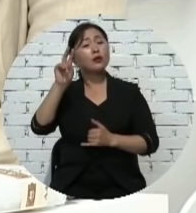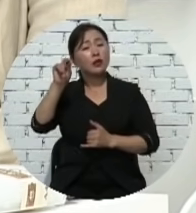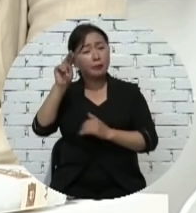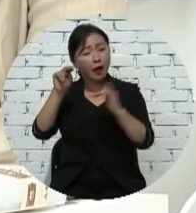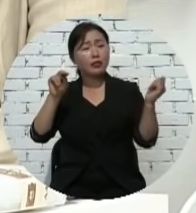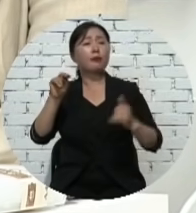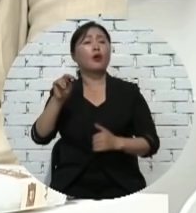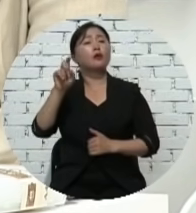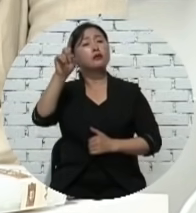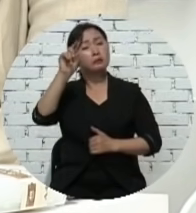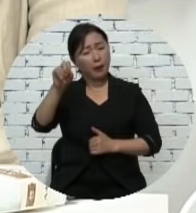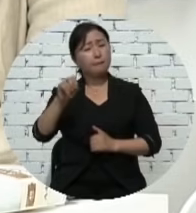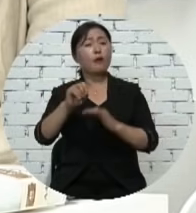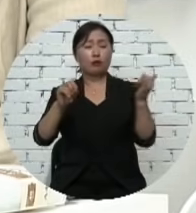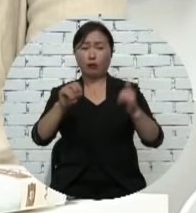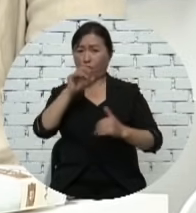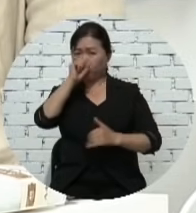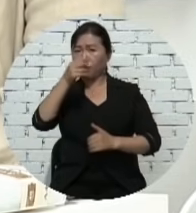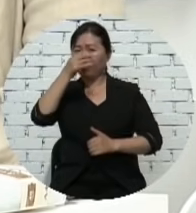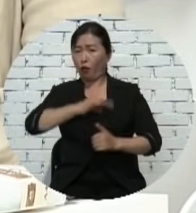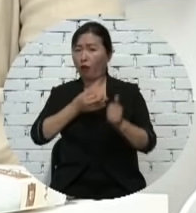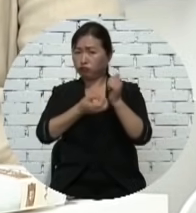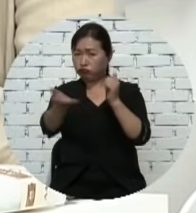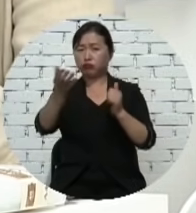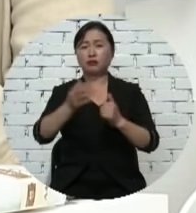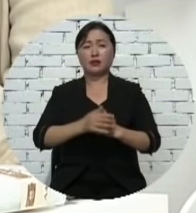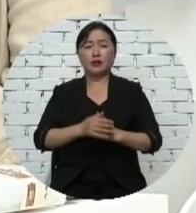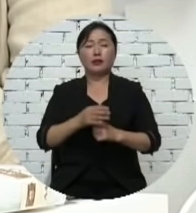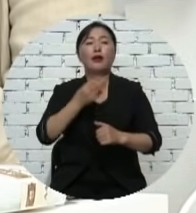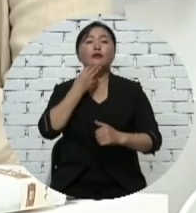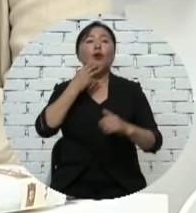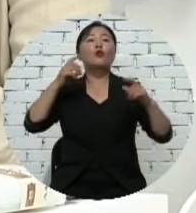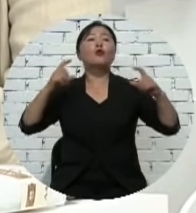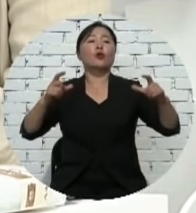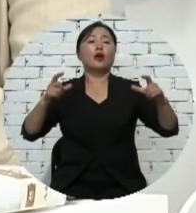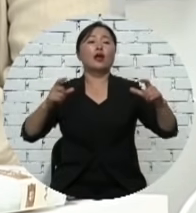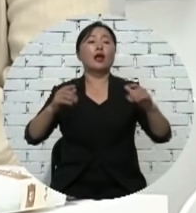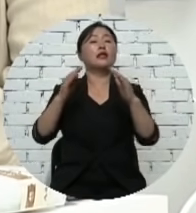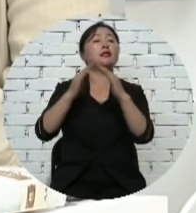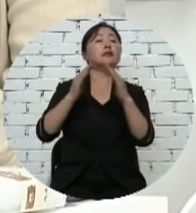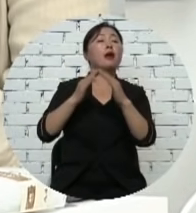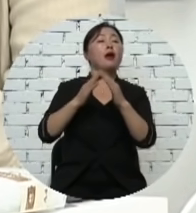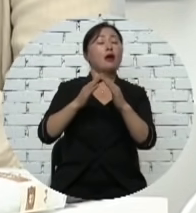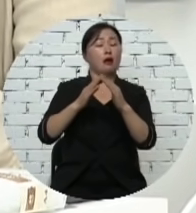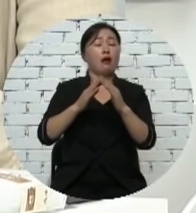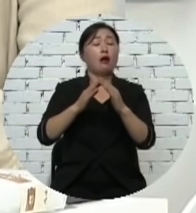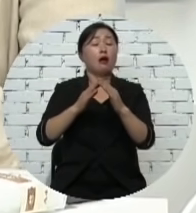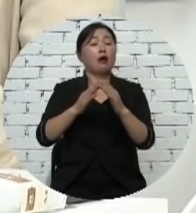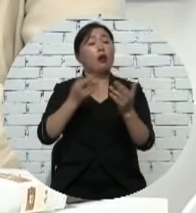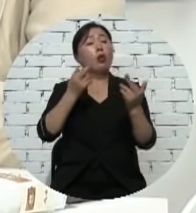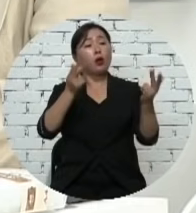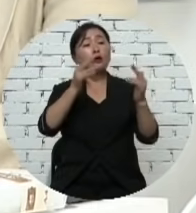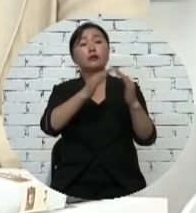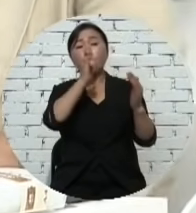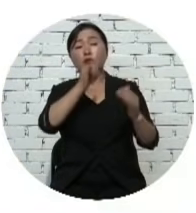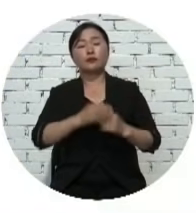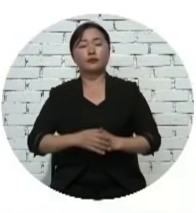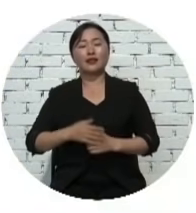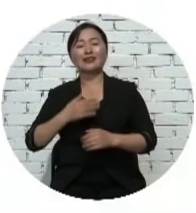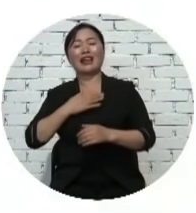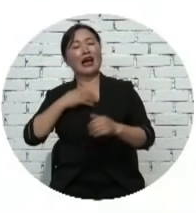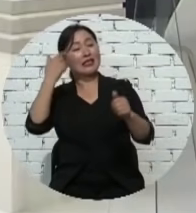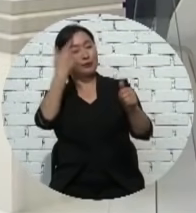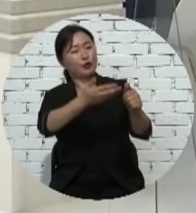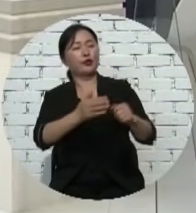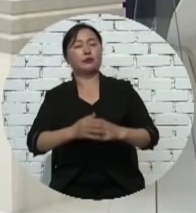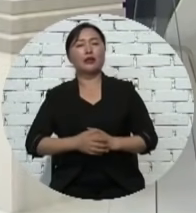명이든 임팩트가 있는 공약이 되면 그거야말로 서울의 어떤 집의 매물이 나올 수가 있는 거죠. 제가 질문 하나 드리겠습니다. 네. 경제 얘기